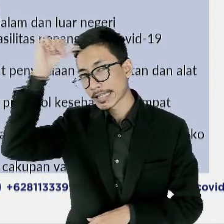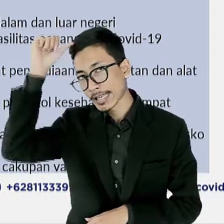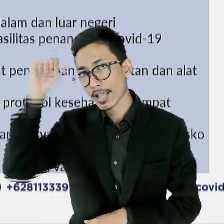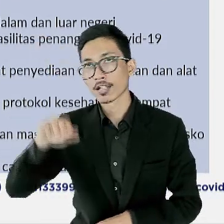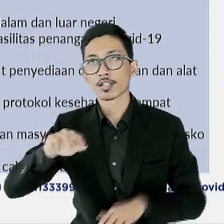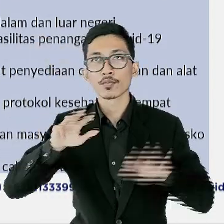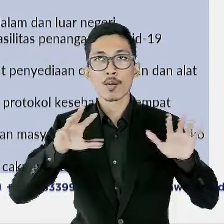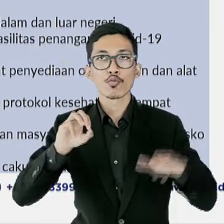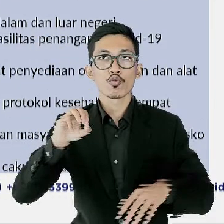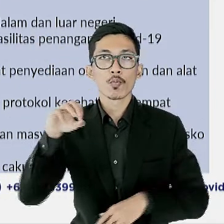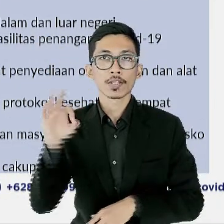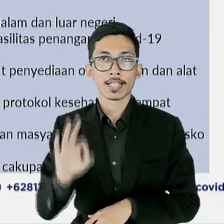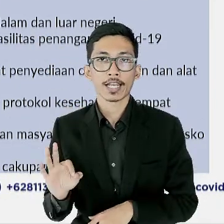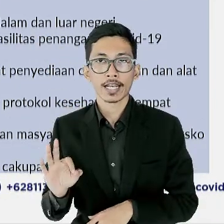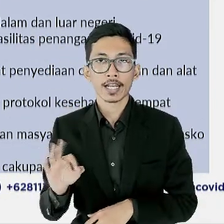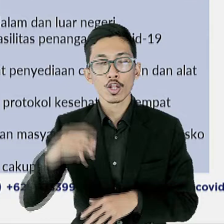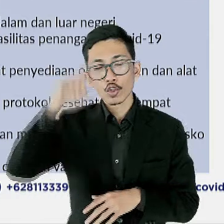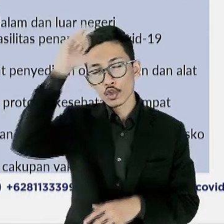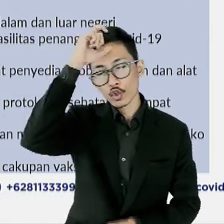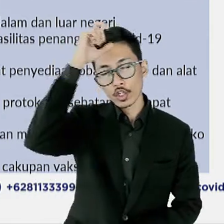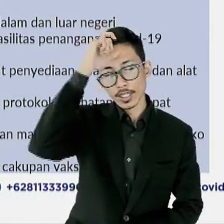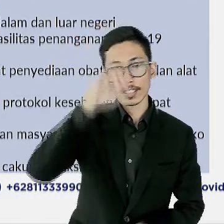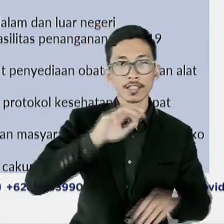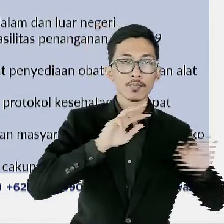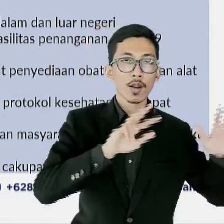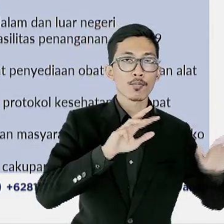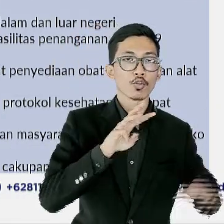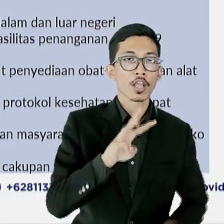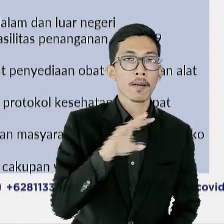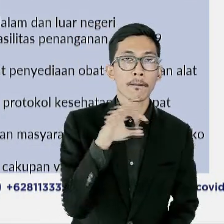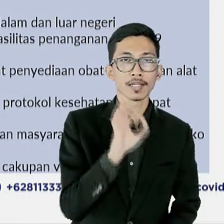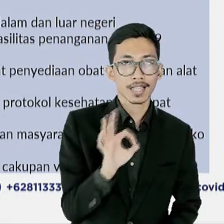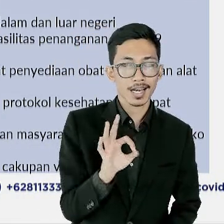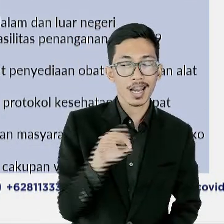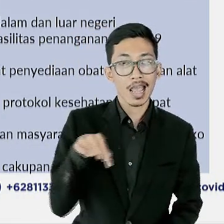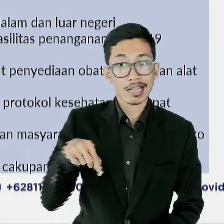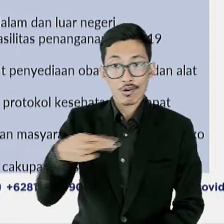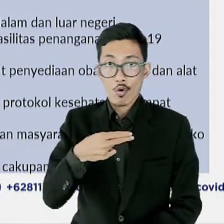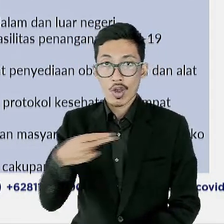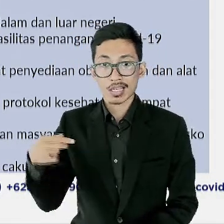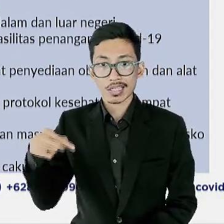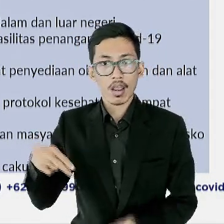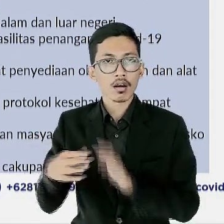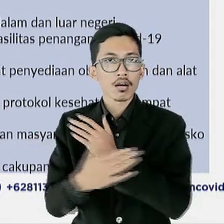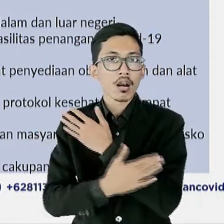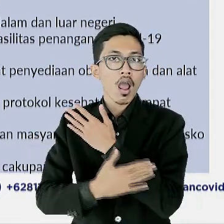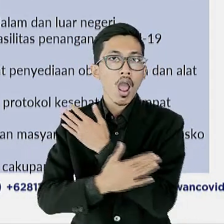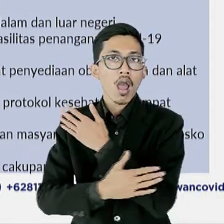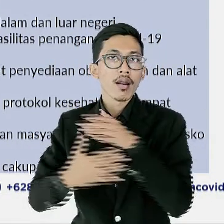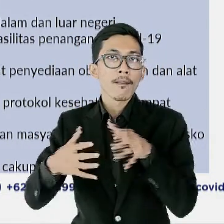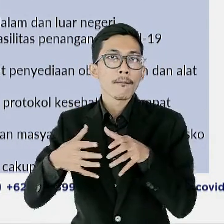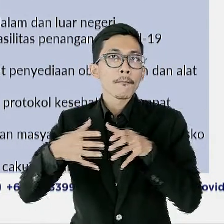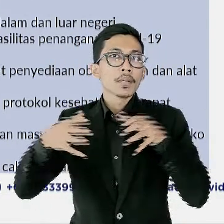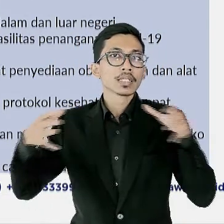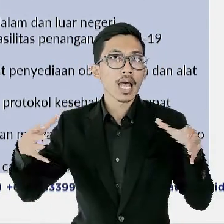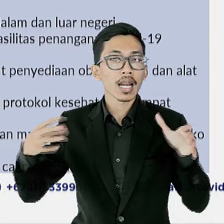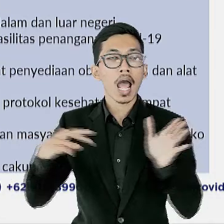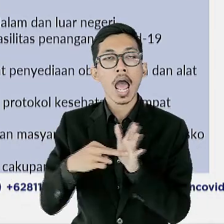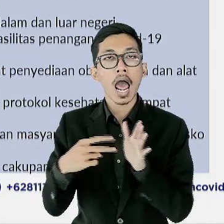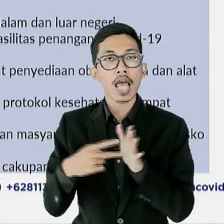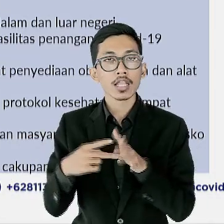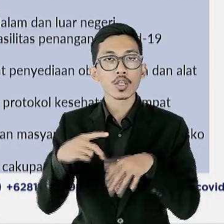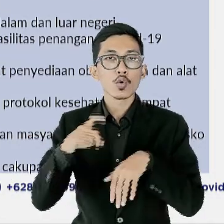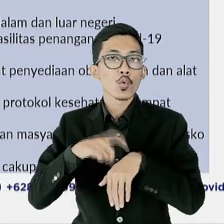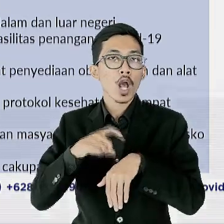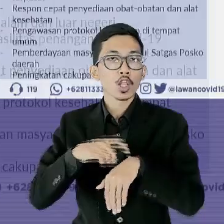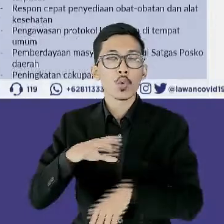Turki 93%. Perbedaannya adalah Indonesia sebagai negara besar membutuhkan waktu lebih lama untuk